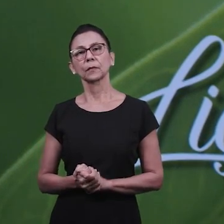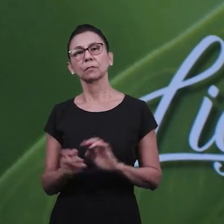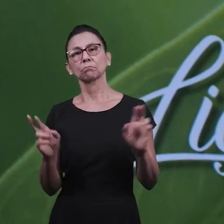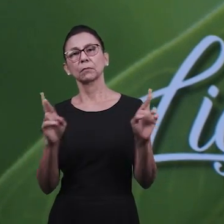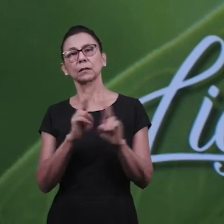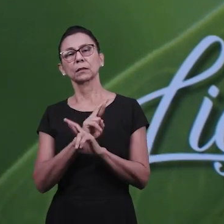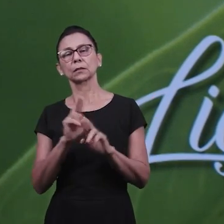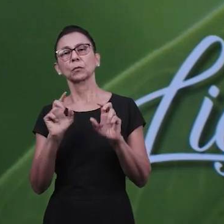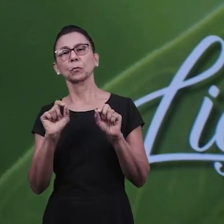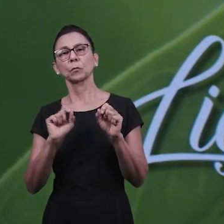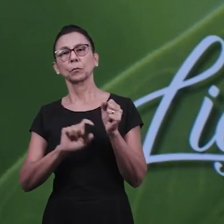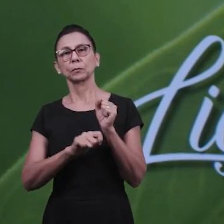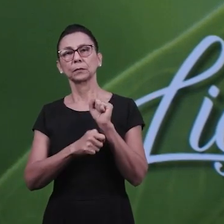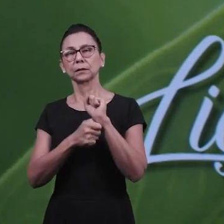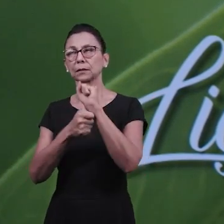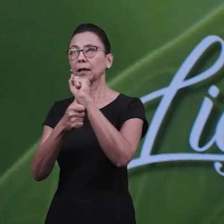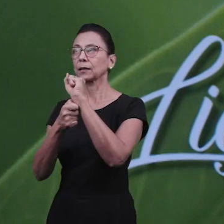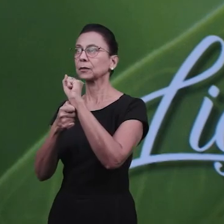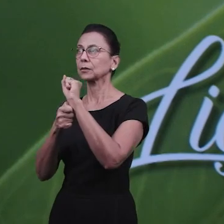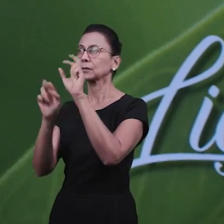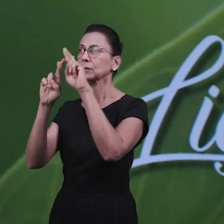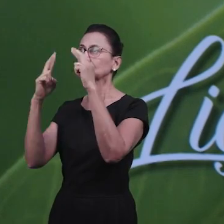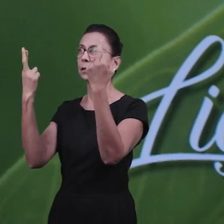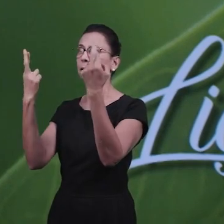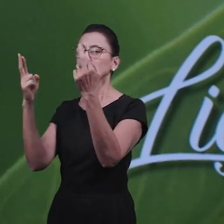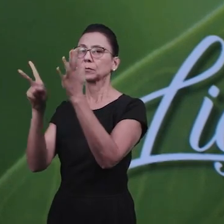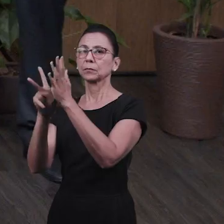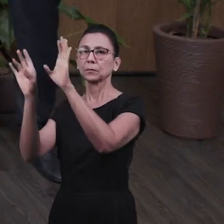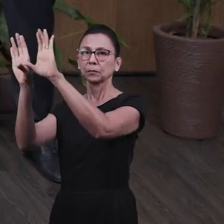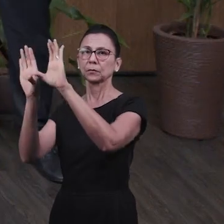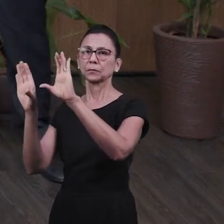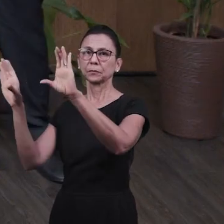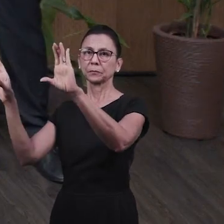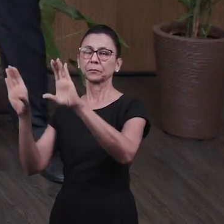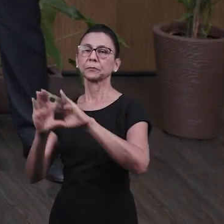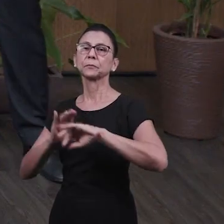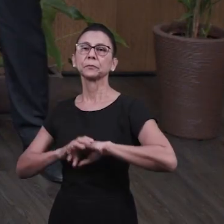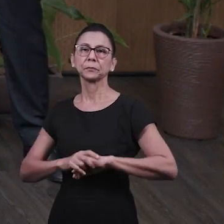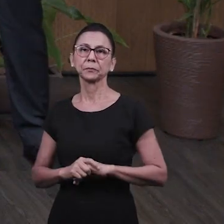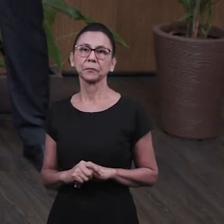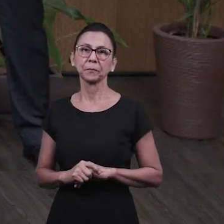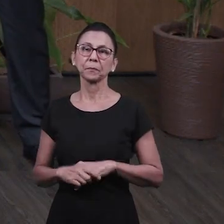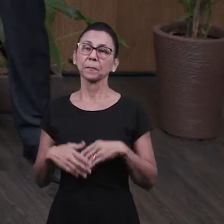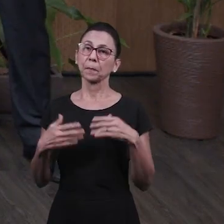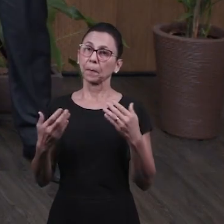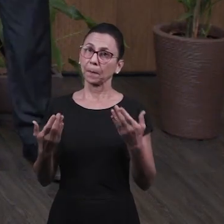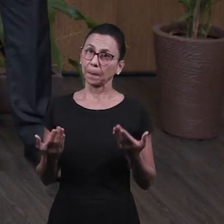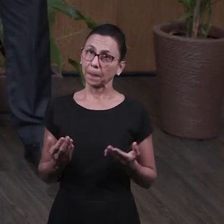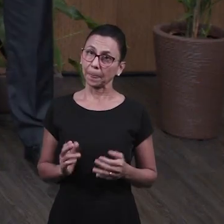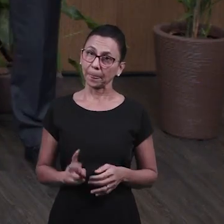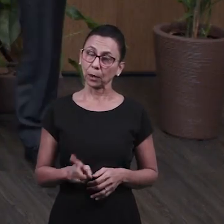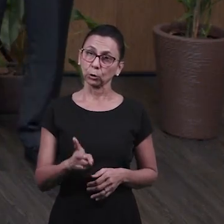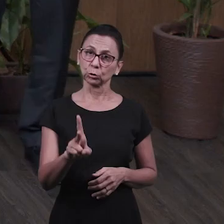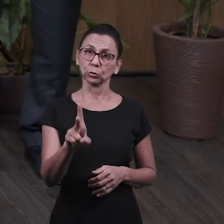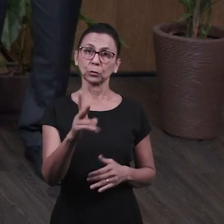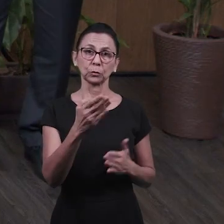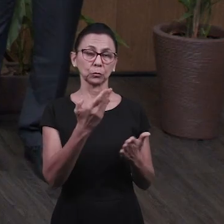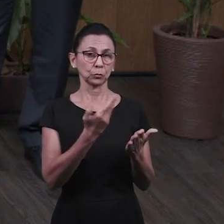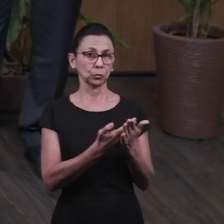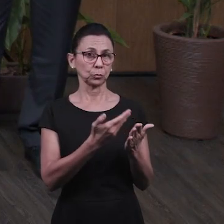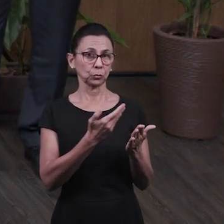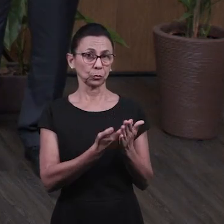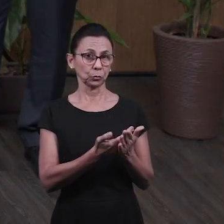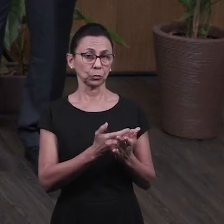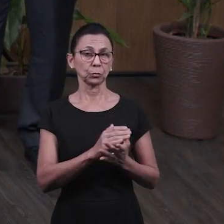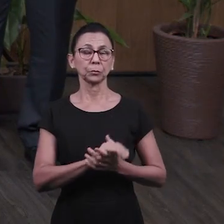lequel il dit qu'elle est liée au mystère du royaume des cieux. Donc, nous